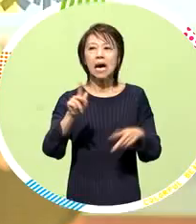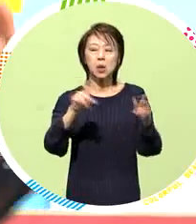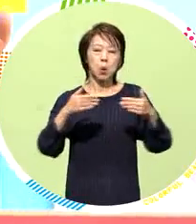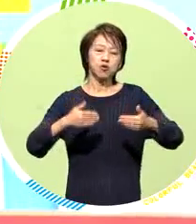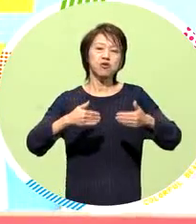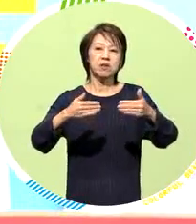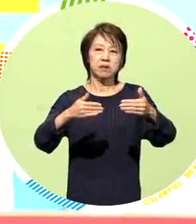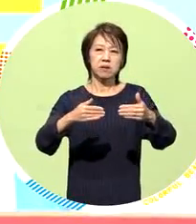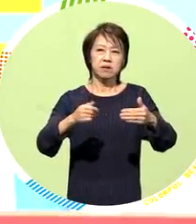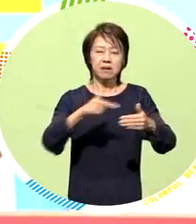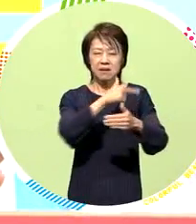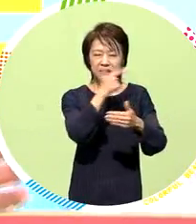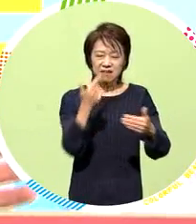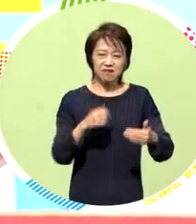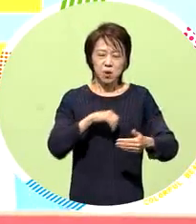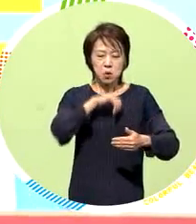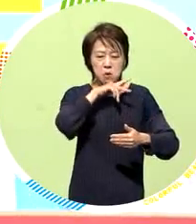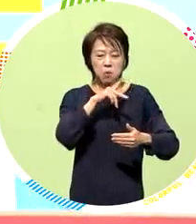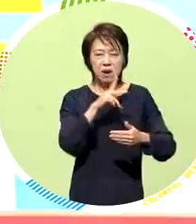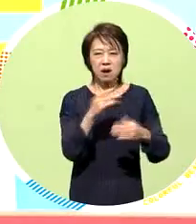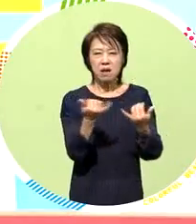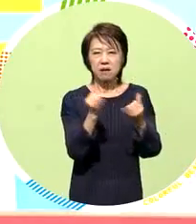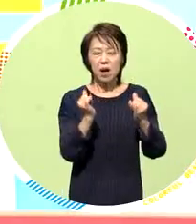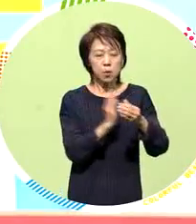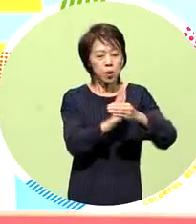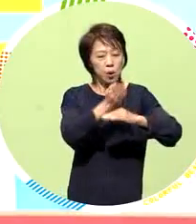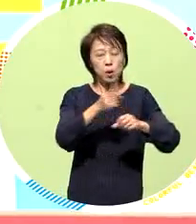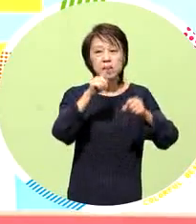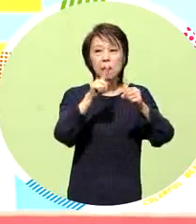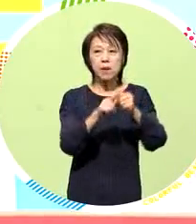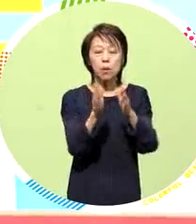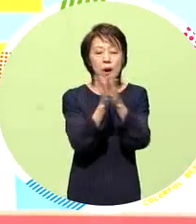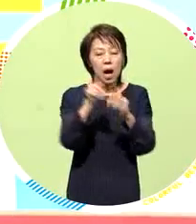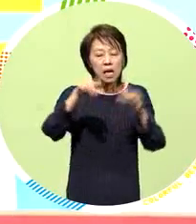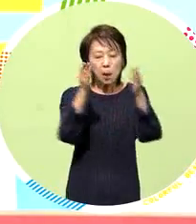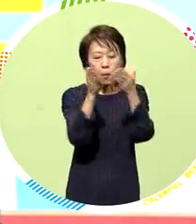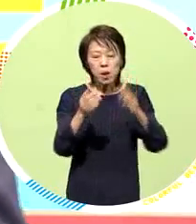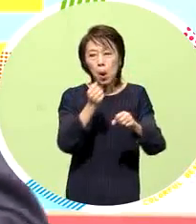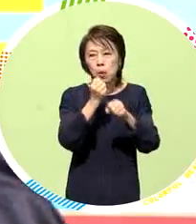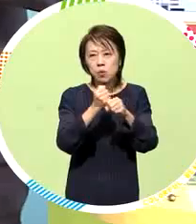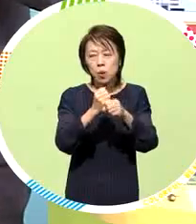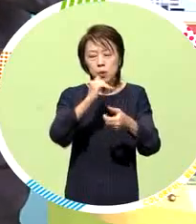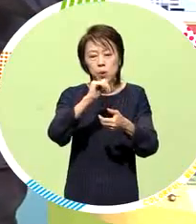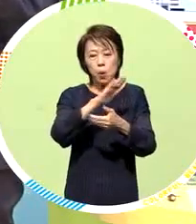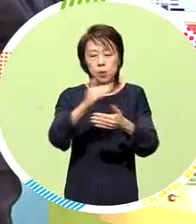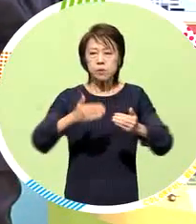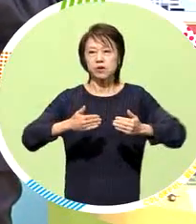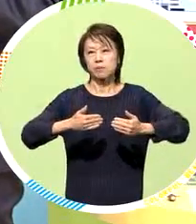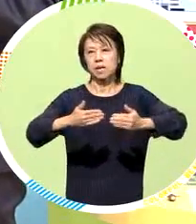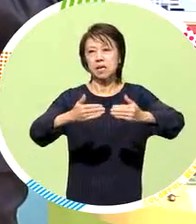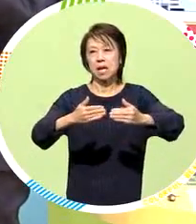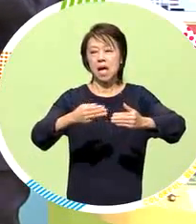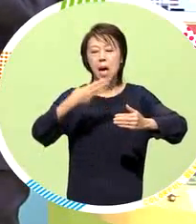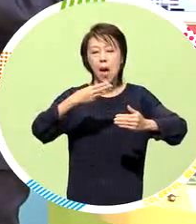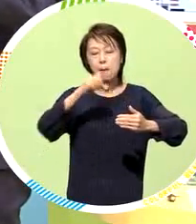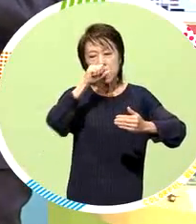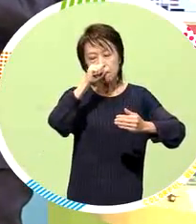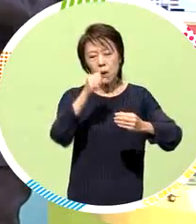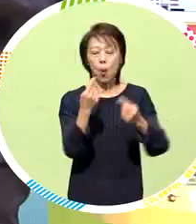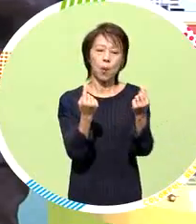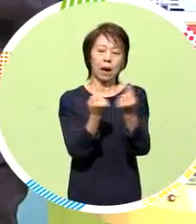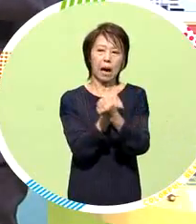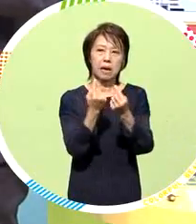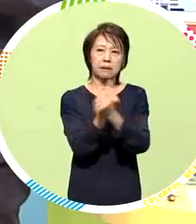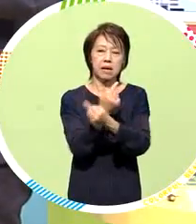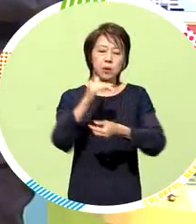要するにその超高齢社会を乗り越えるための神奈川モデルを作ることでずっと進めてきましたつまりさっき言って3秒改善っていうことをです